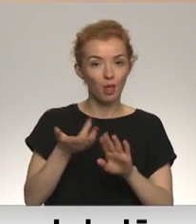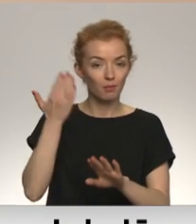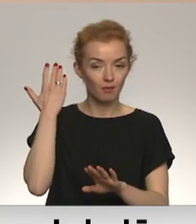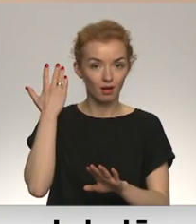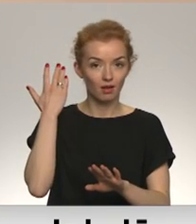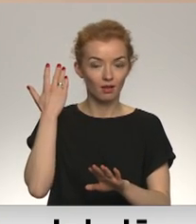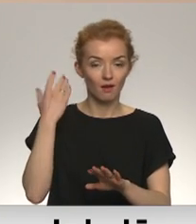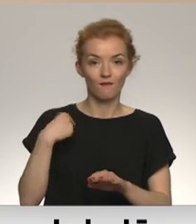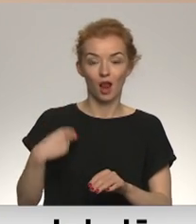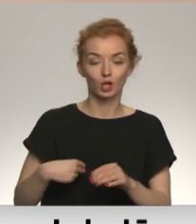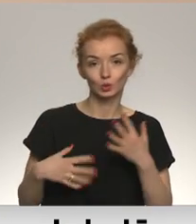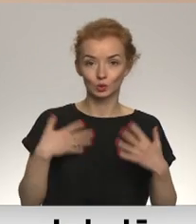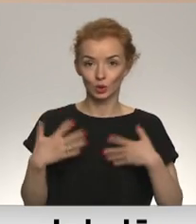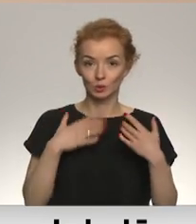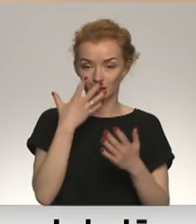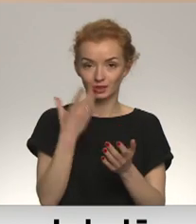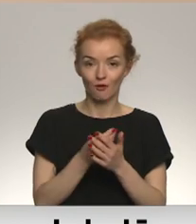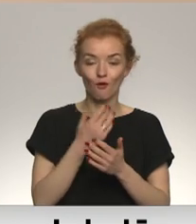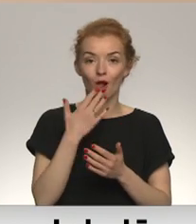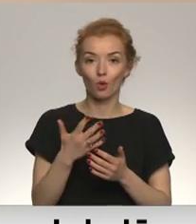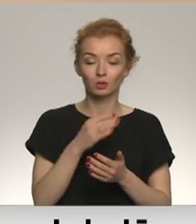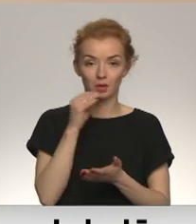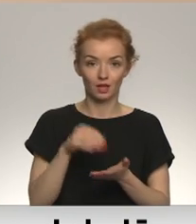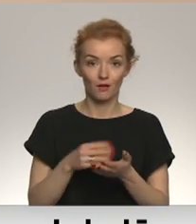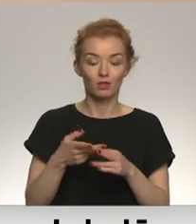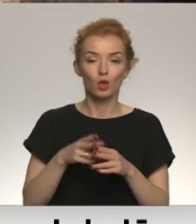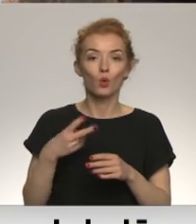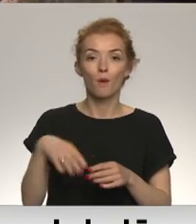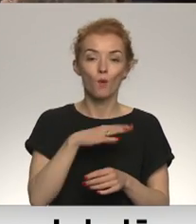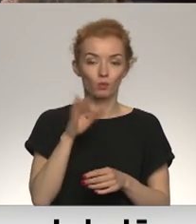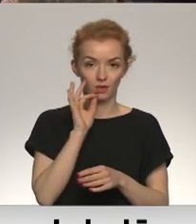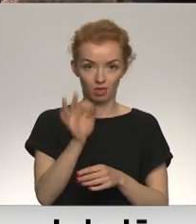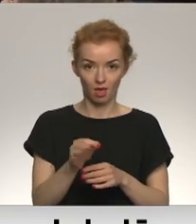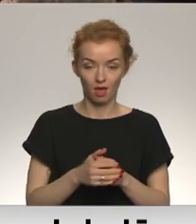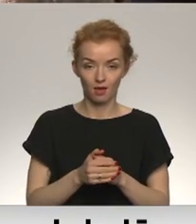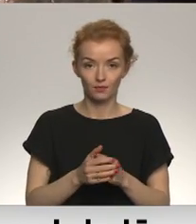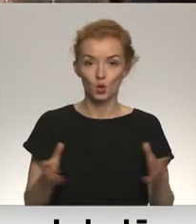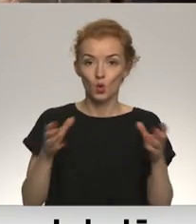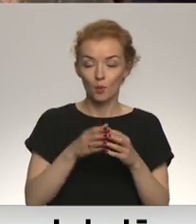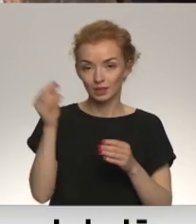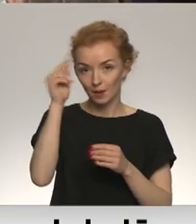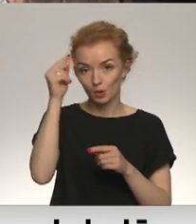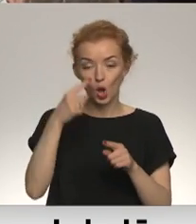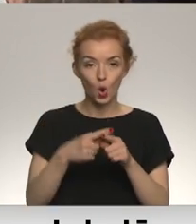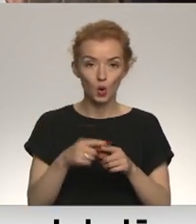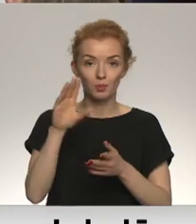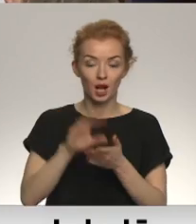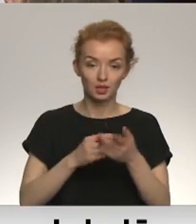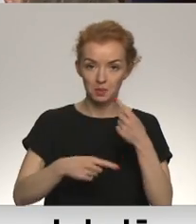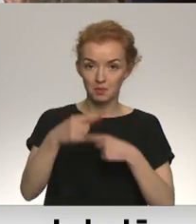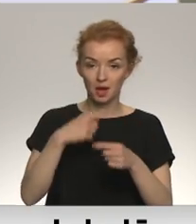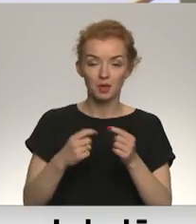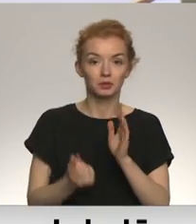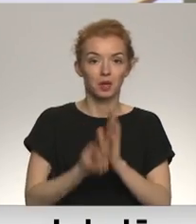franču uzatrauci par savas valodas pastoviešanu, tu ko mums sacīt? Kopīgos semināros un pieredzes apmaiņā tapušas